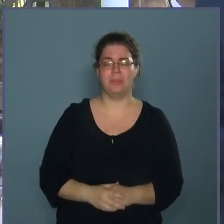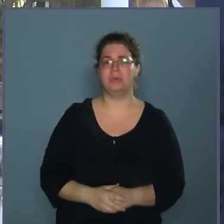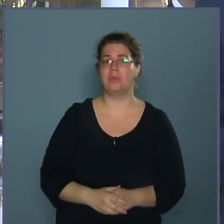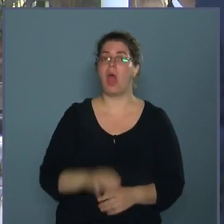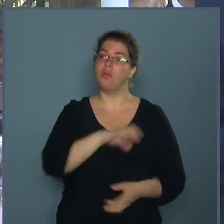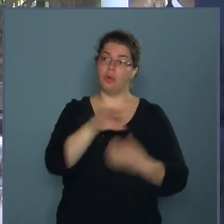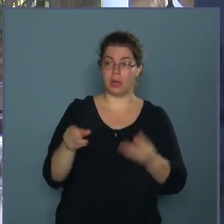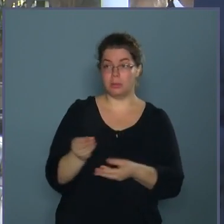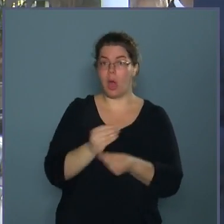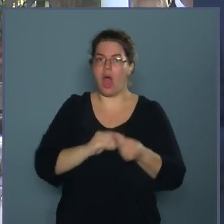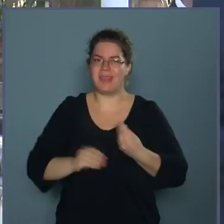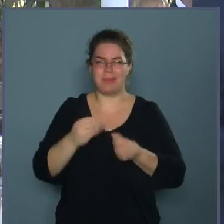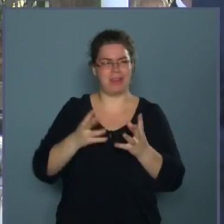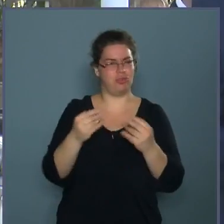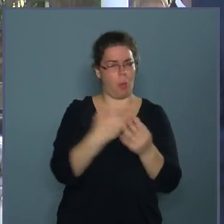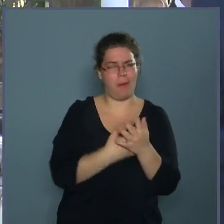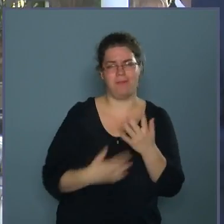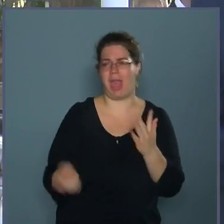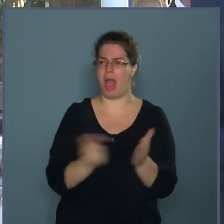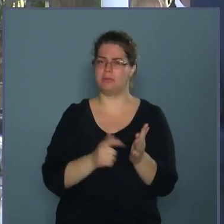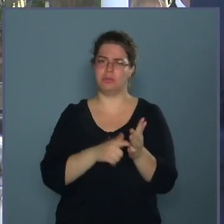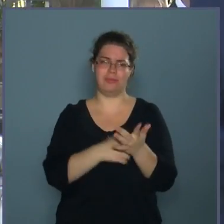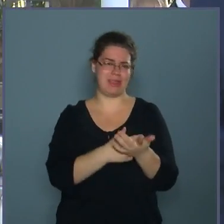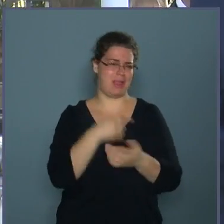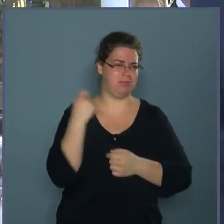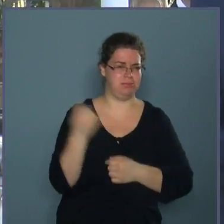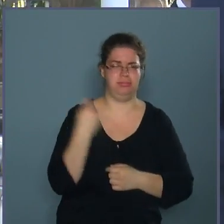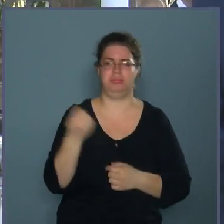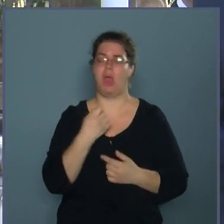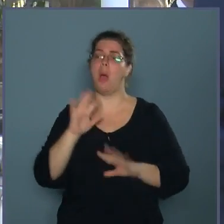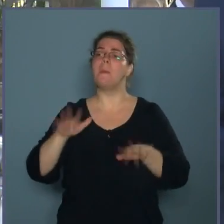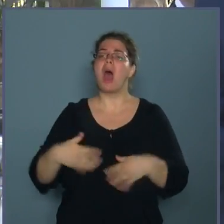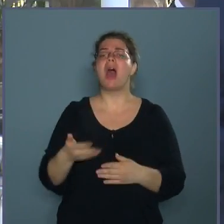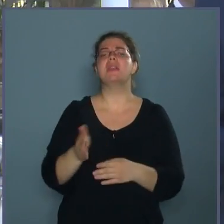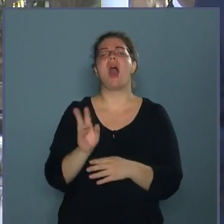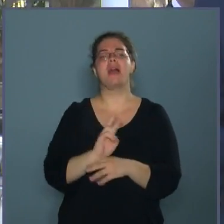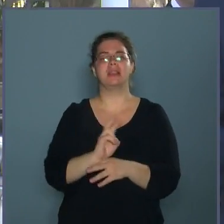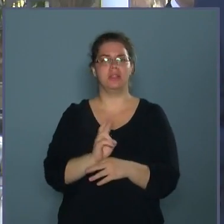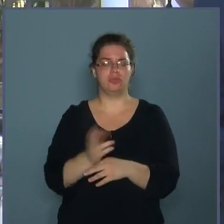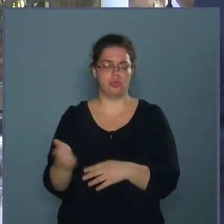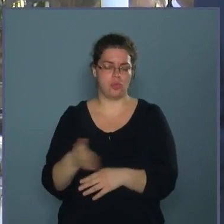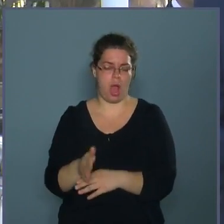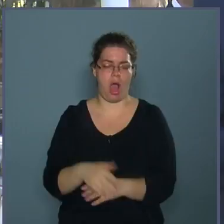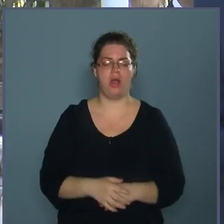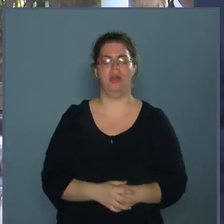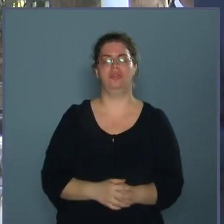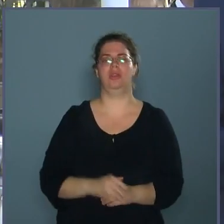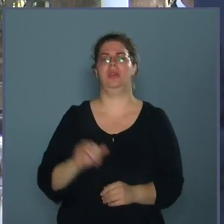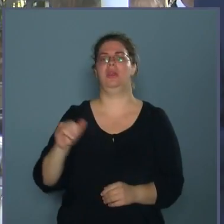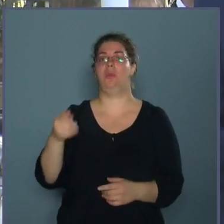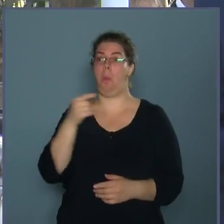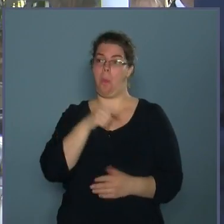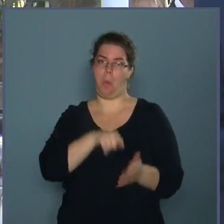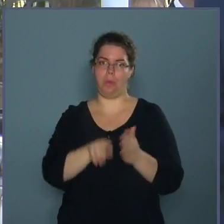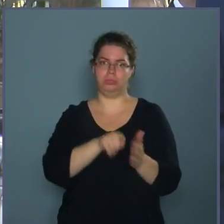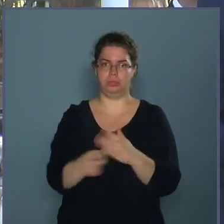azért, mert a sok vért követelő atragyári küzdelmek, majd a kiskuhalasi lövészezreddel megvívott október 26-i